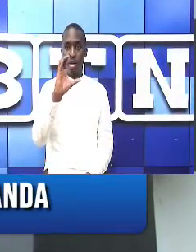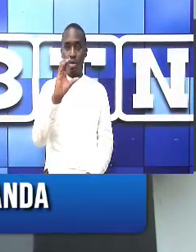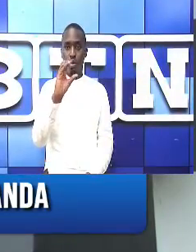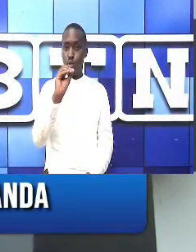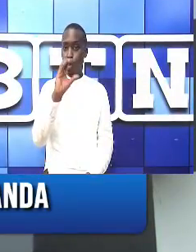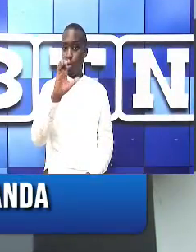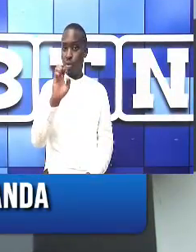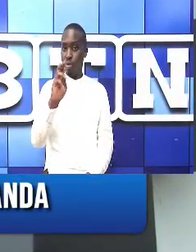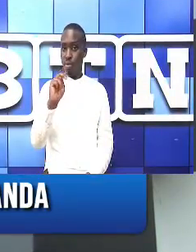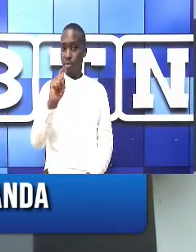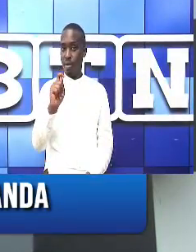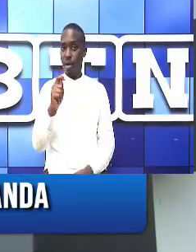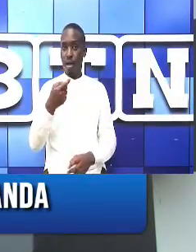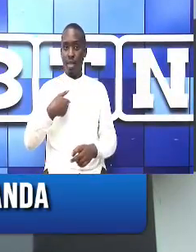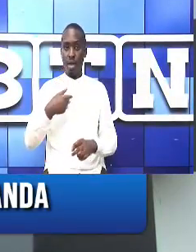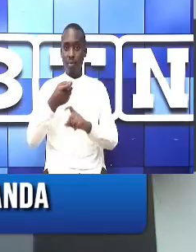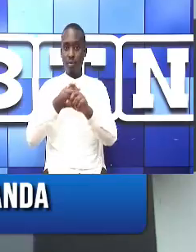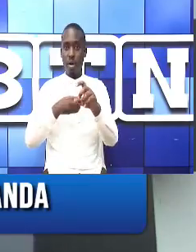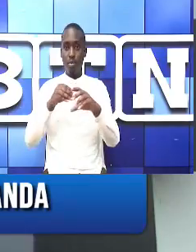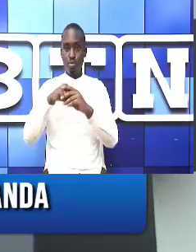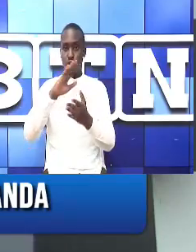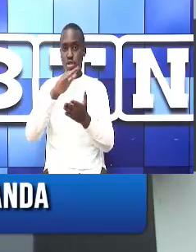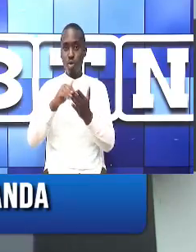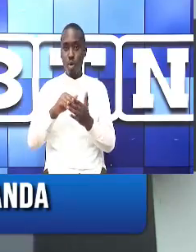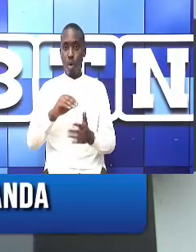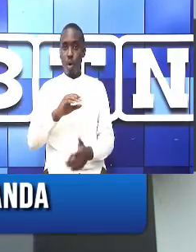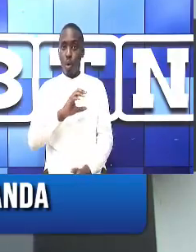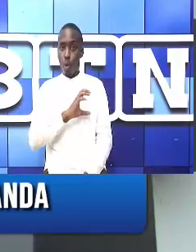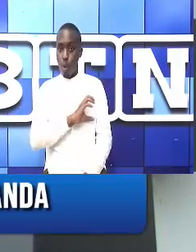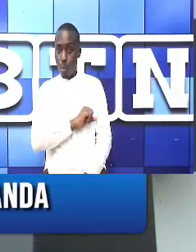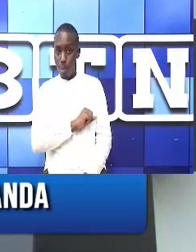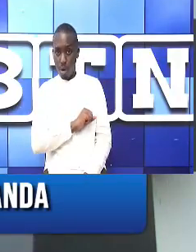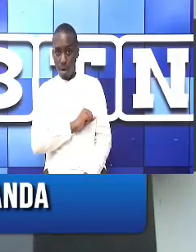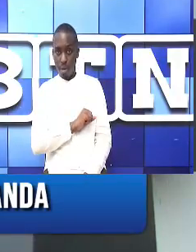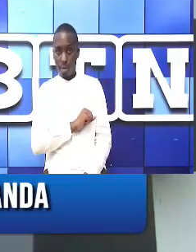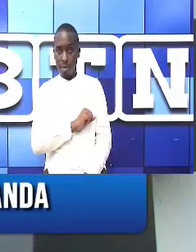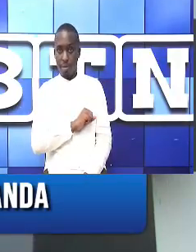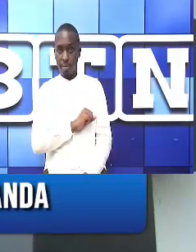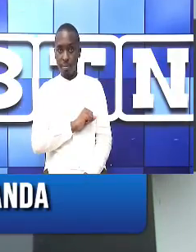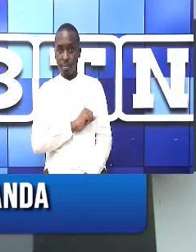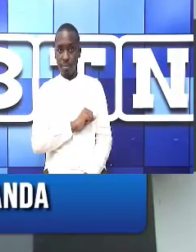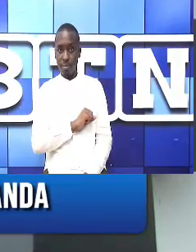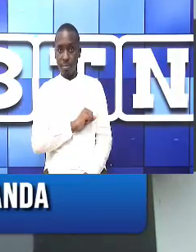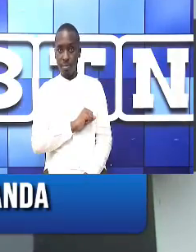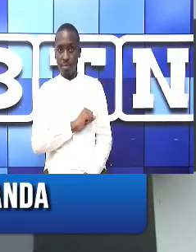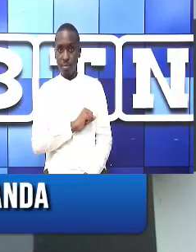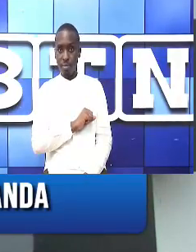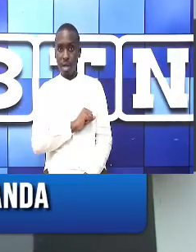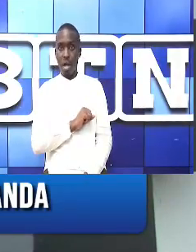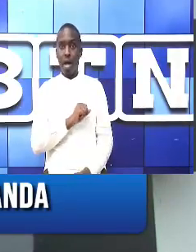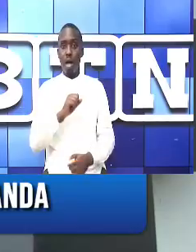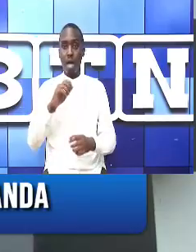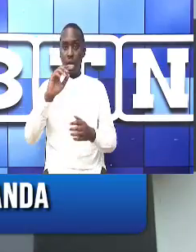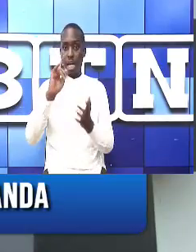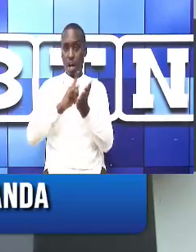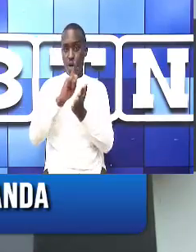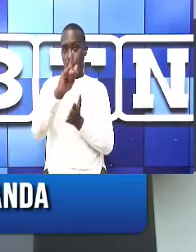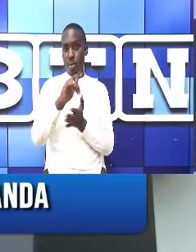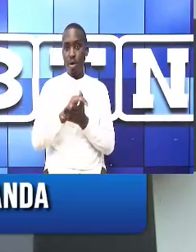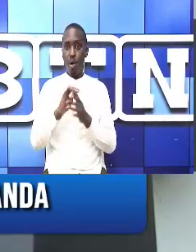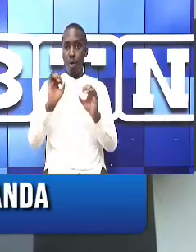aba nturutse mu kigo cya Humura iwacu akaba ari i Kanombe hano mu mujyi wa Kigali